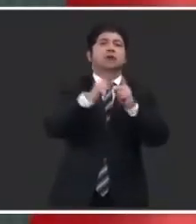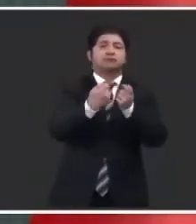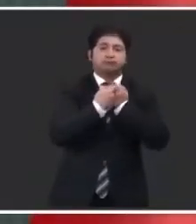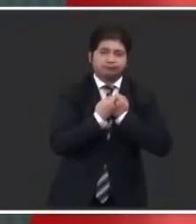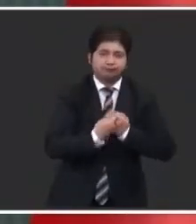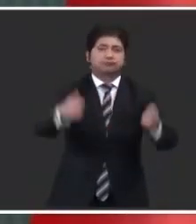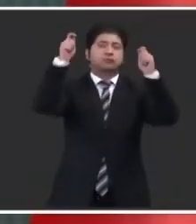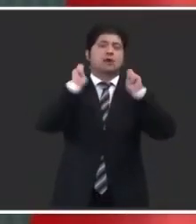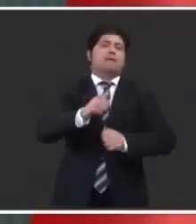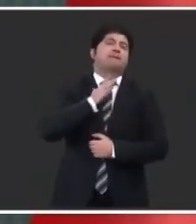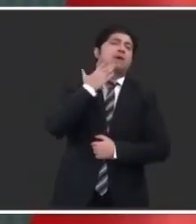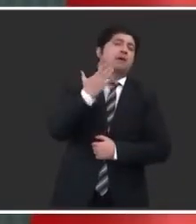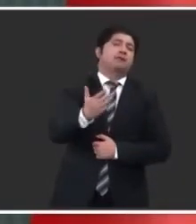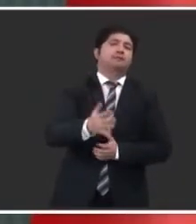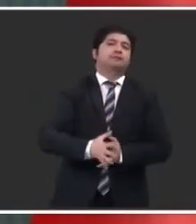yatırılacaktır